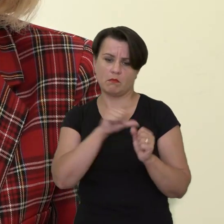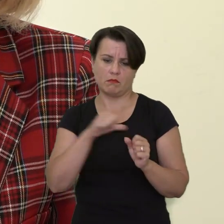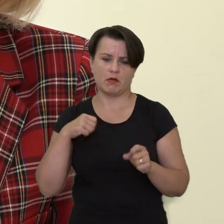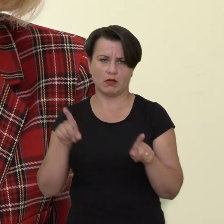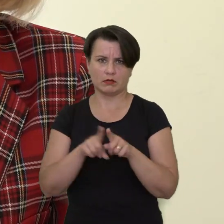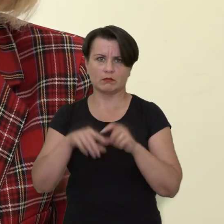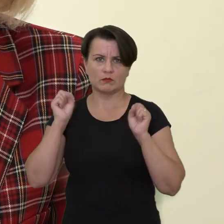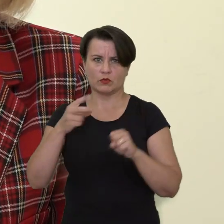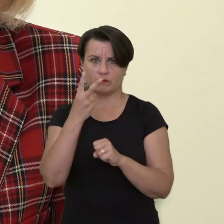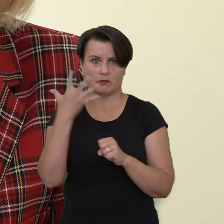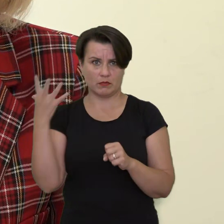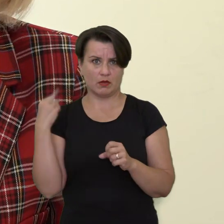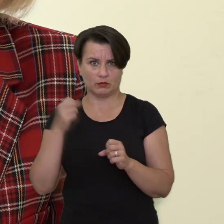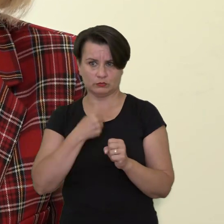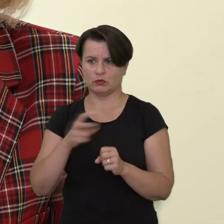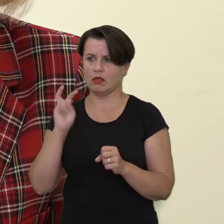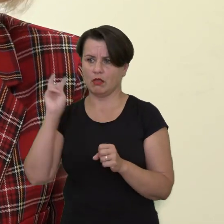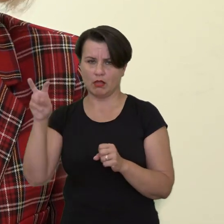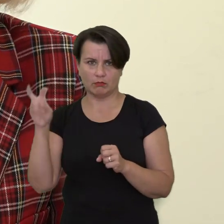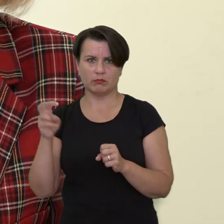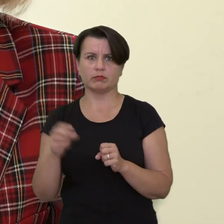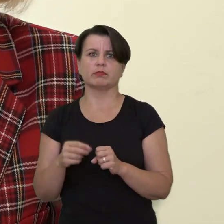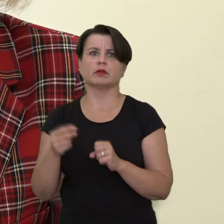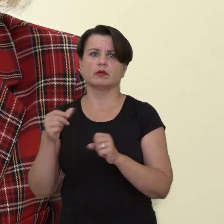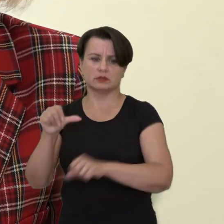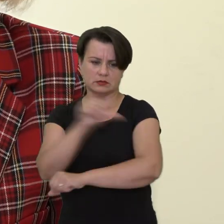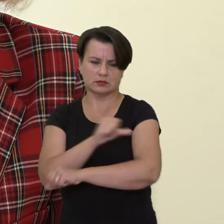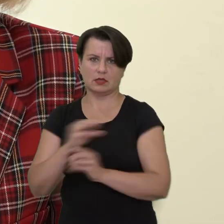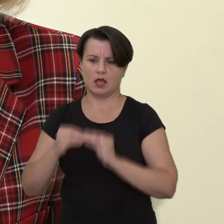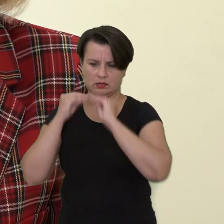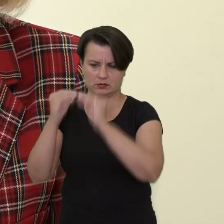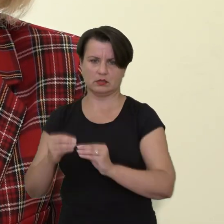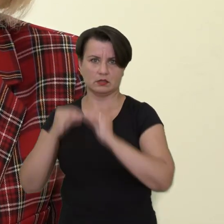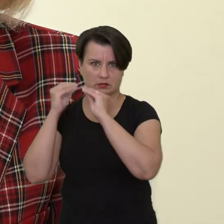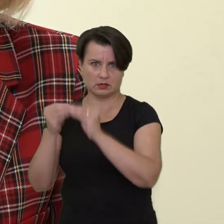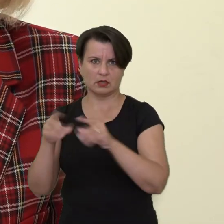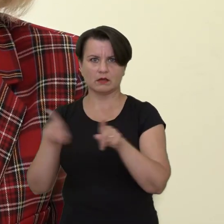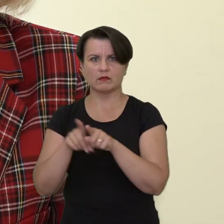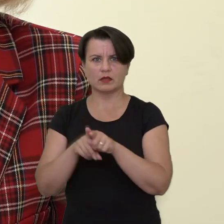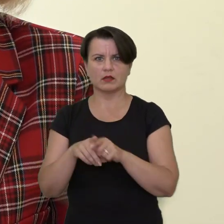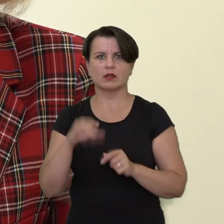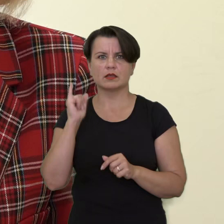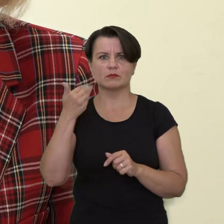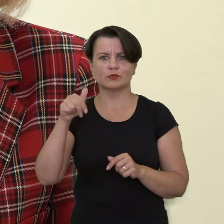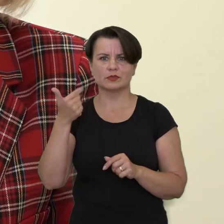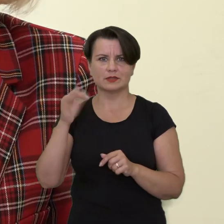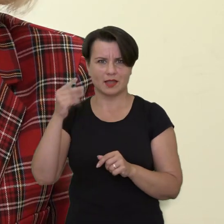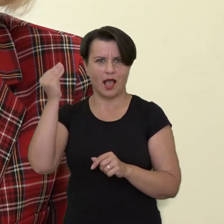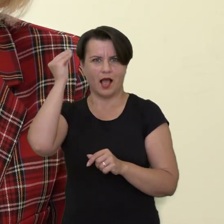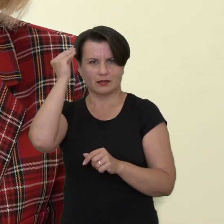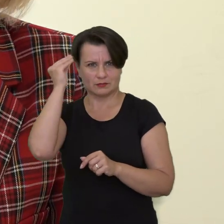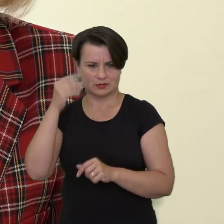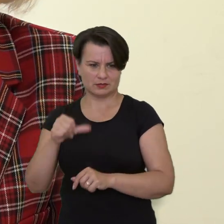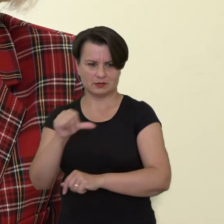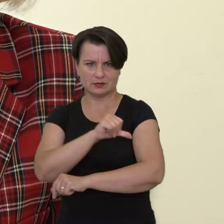gali skiepytis nelaukdami nelaimės ir profilaktiškai kas 10 metų. Taip yra atnaujinama mūsų imuninė atmintis ir mes